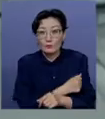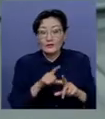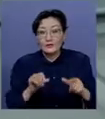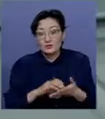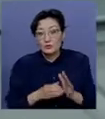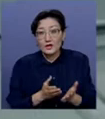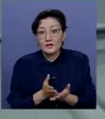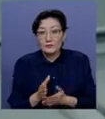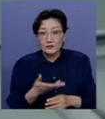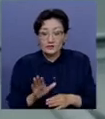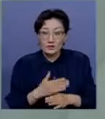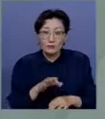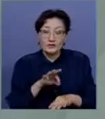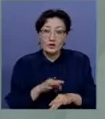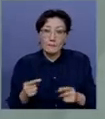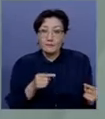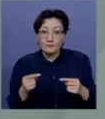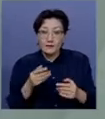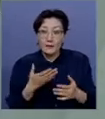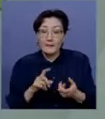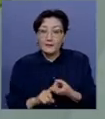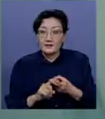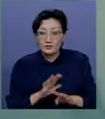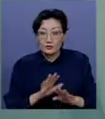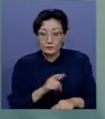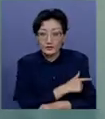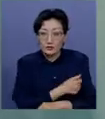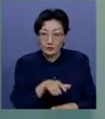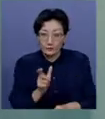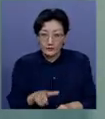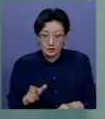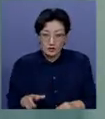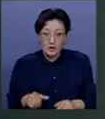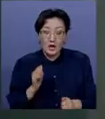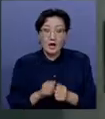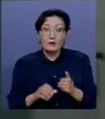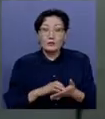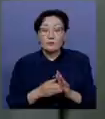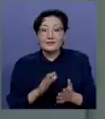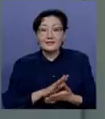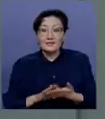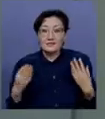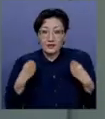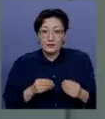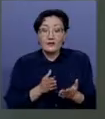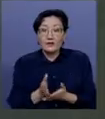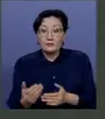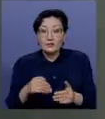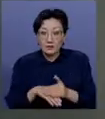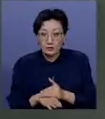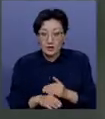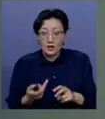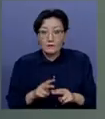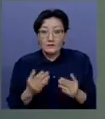бөлімнің кіреберісі бөлік. Демек, науқастар бір-бірімен байланыс жасамайды. Медицина қызметкерлері де әр бөлімге таза киіммен кіріп шығады. Қабылдау